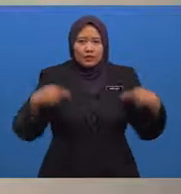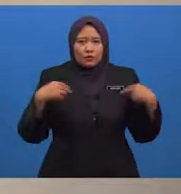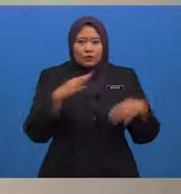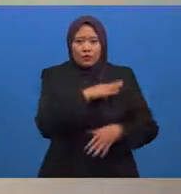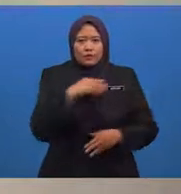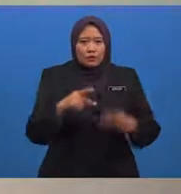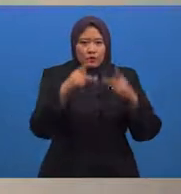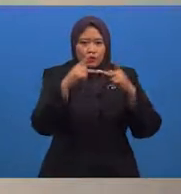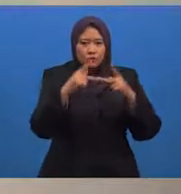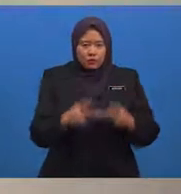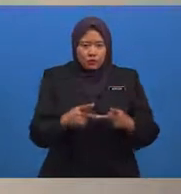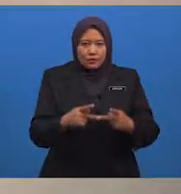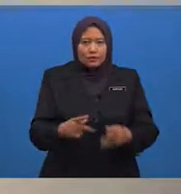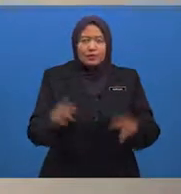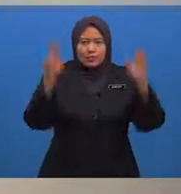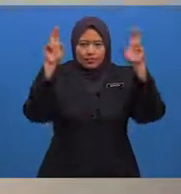tema.